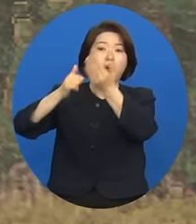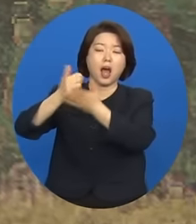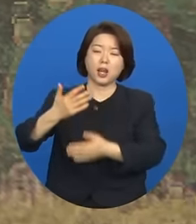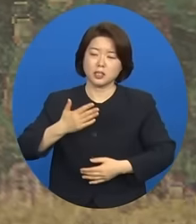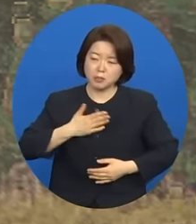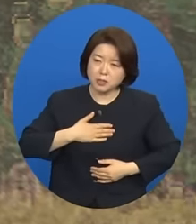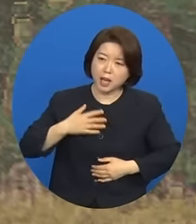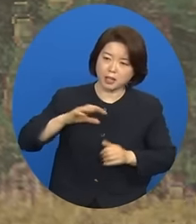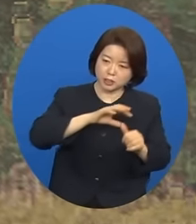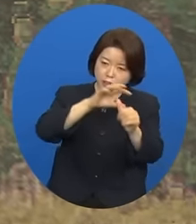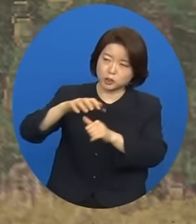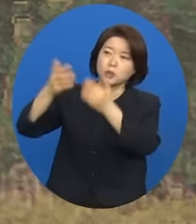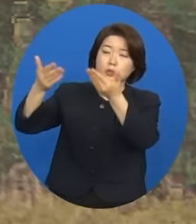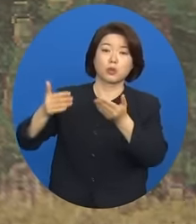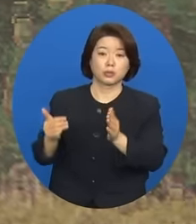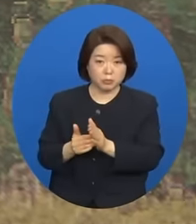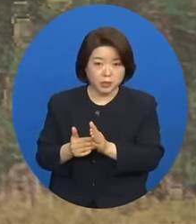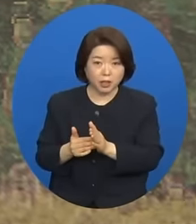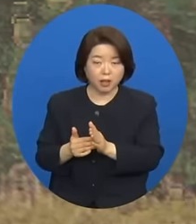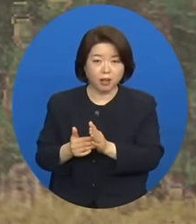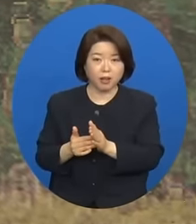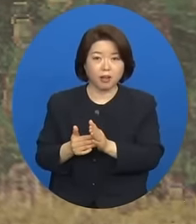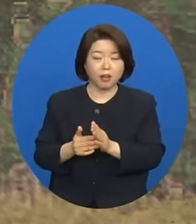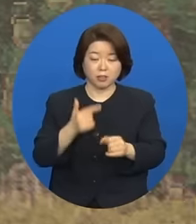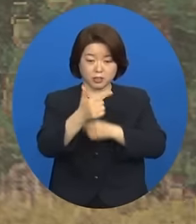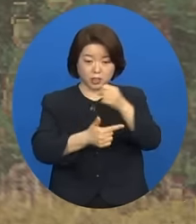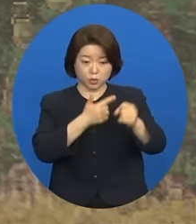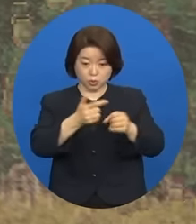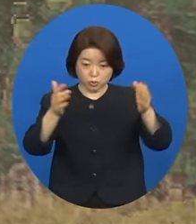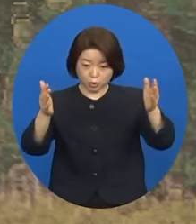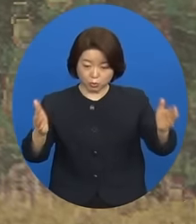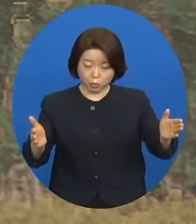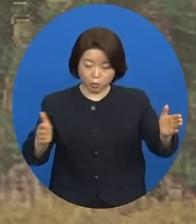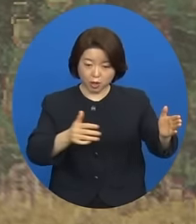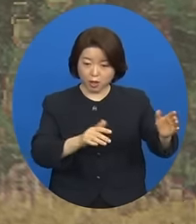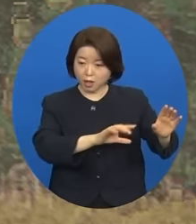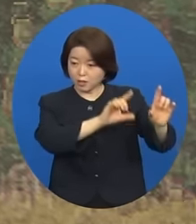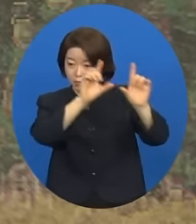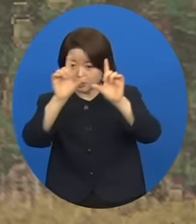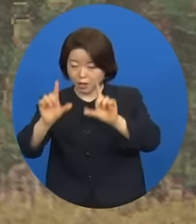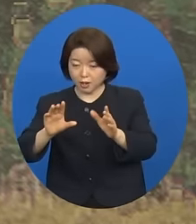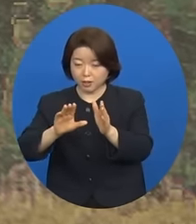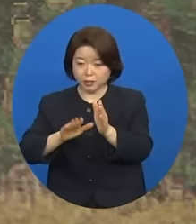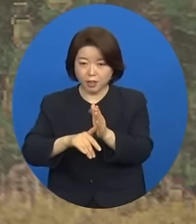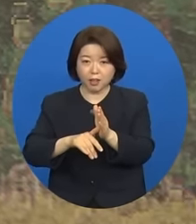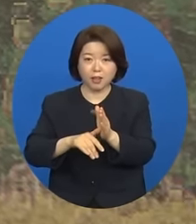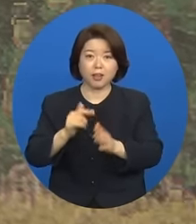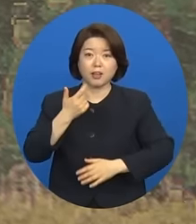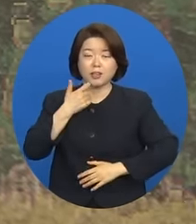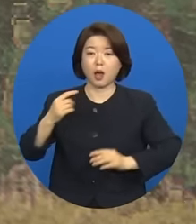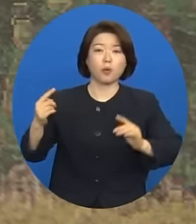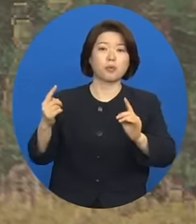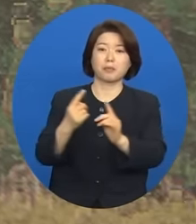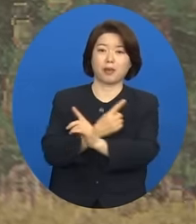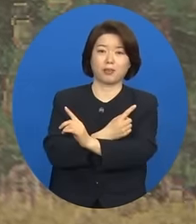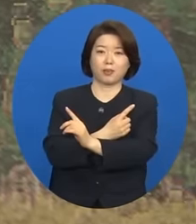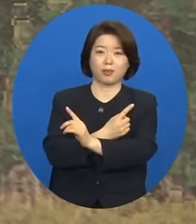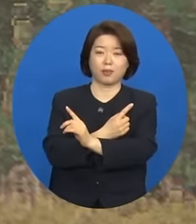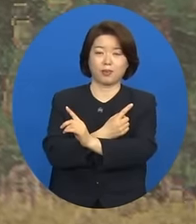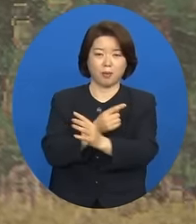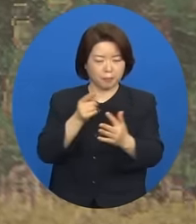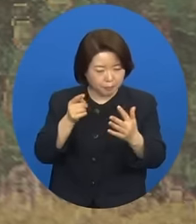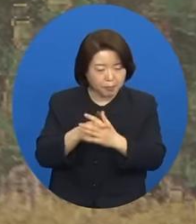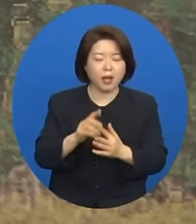나를 지켜주셨습니다. 라고 그 6년의 세월을 지나면서 야곱이 바뀌어간다는 것을 여러분 알아차리셔야